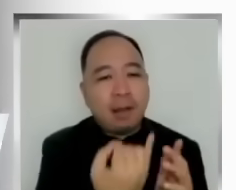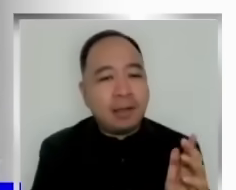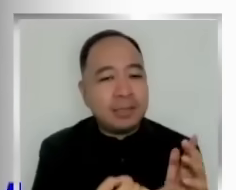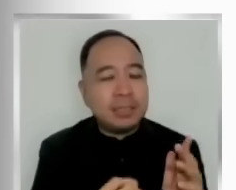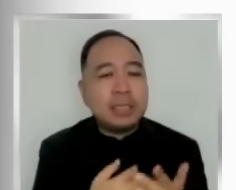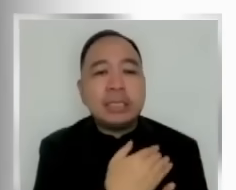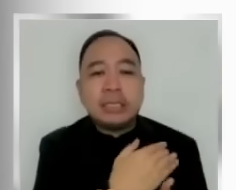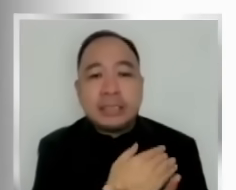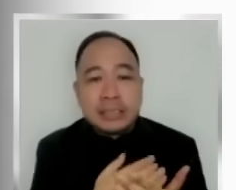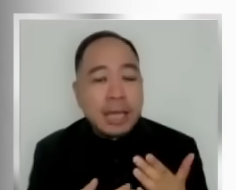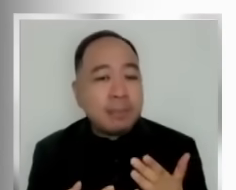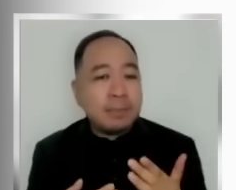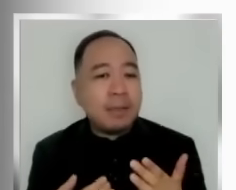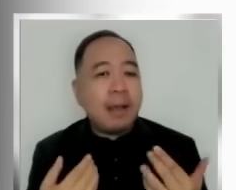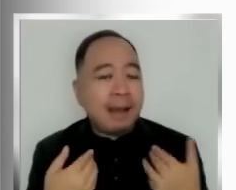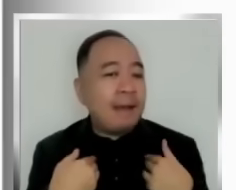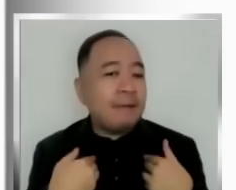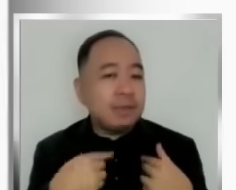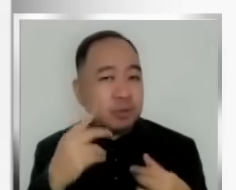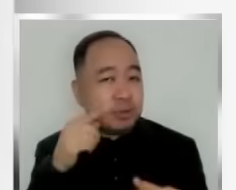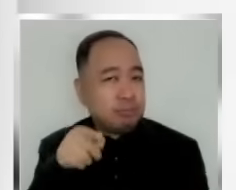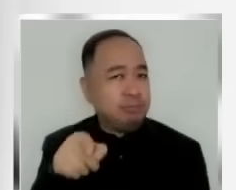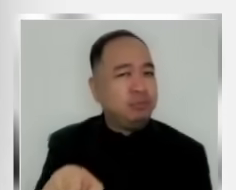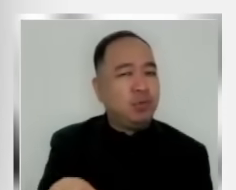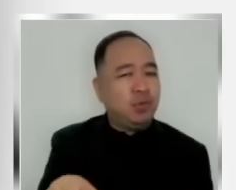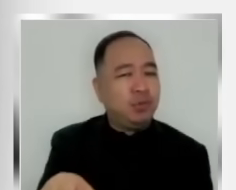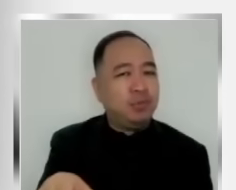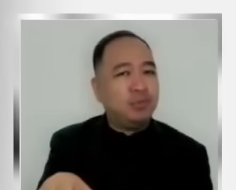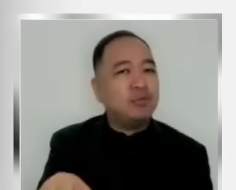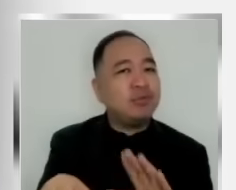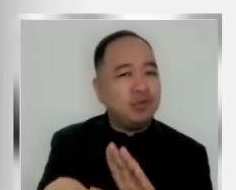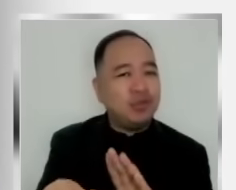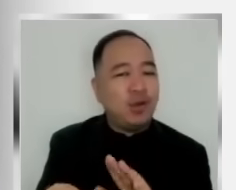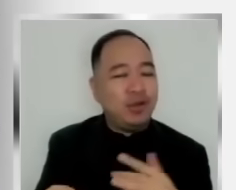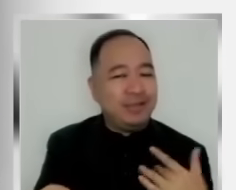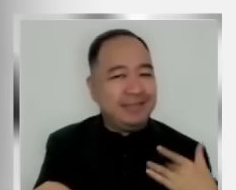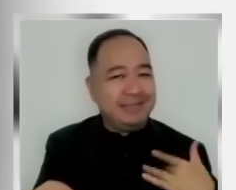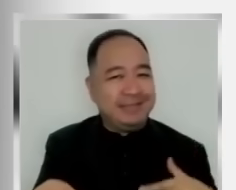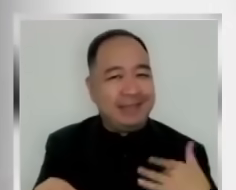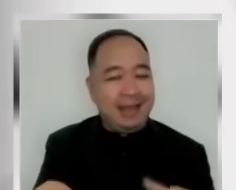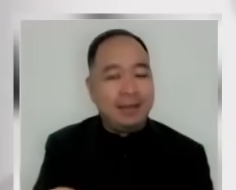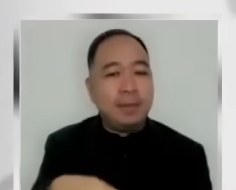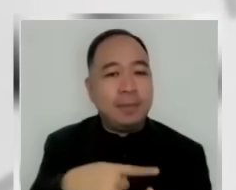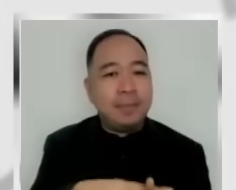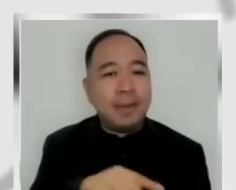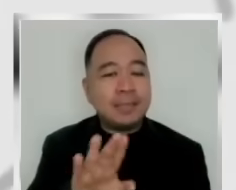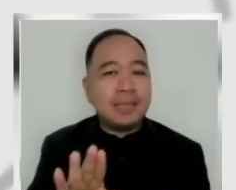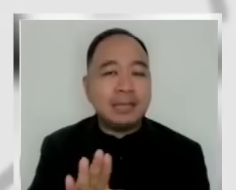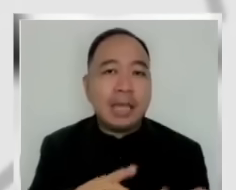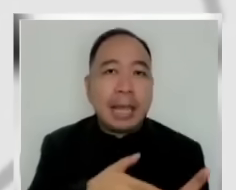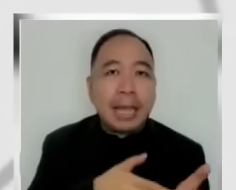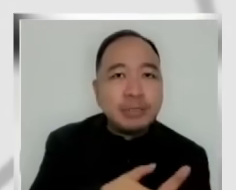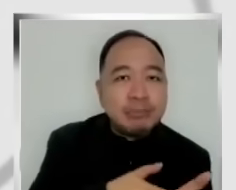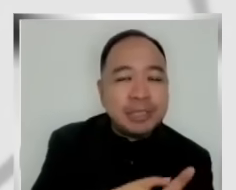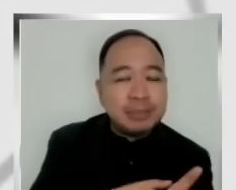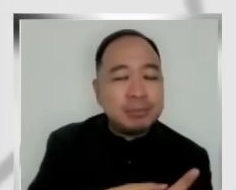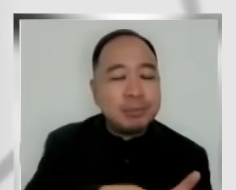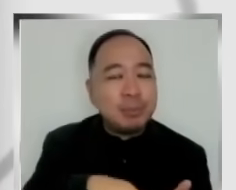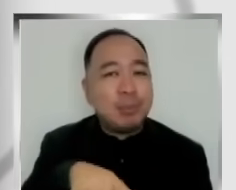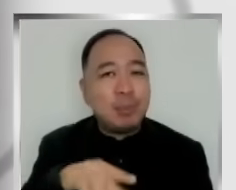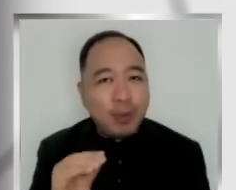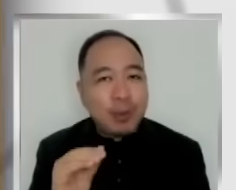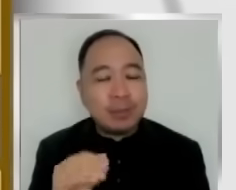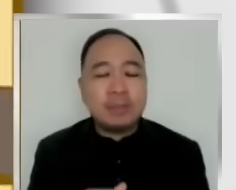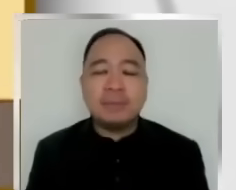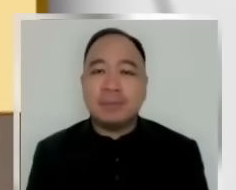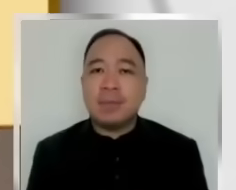kanyang "Di namin kayo tatantanan" pose. Ganun din ang kanyang "Excuse me po." May ilan din na ginawang inspirasyon